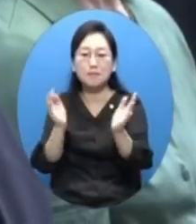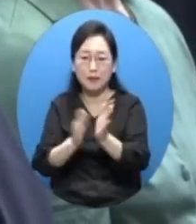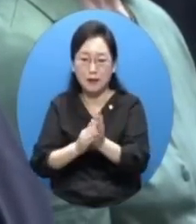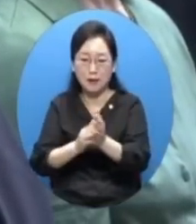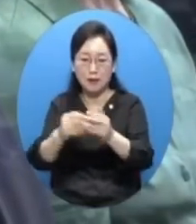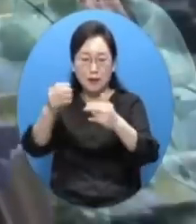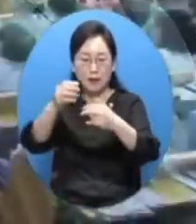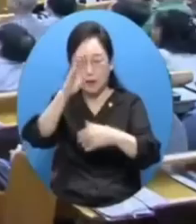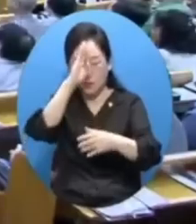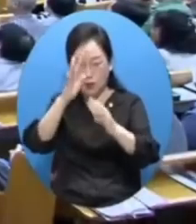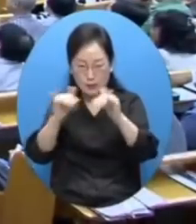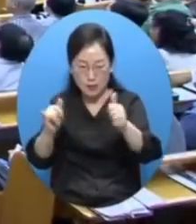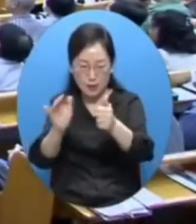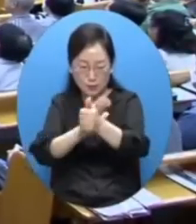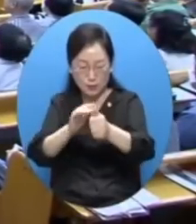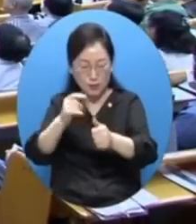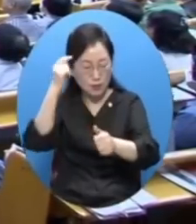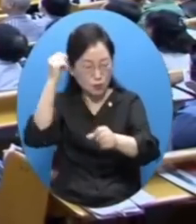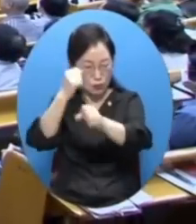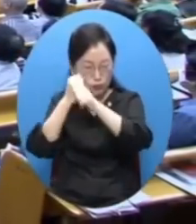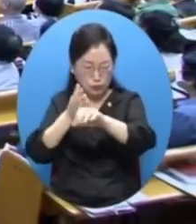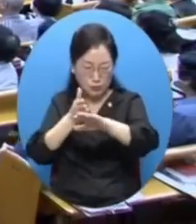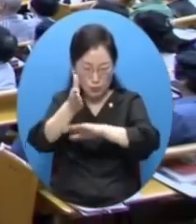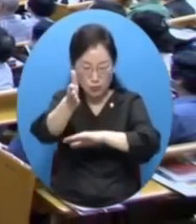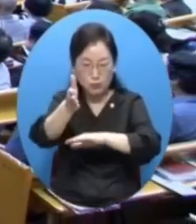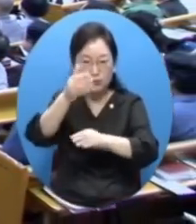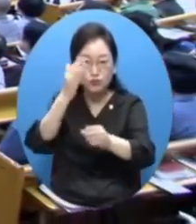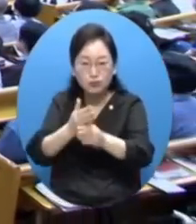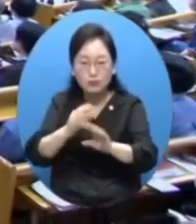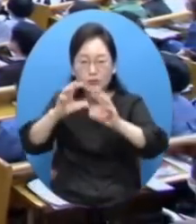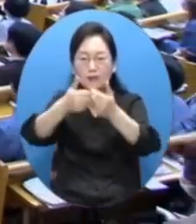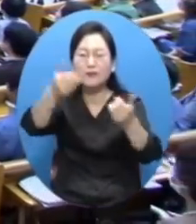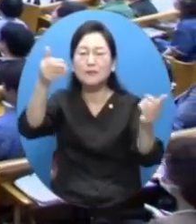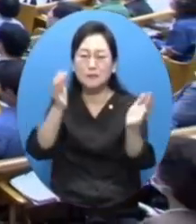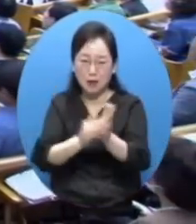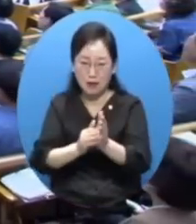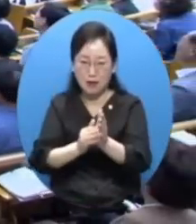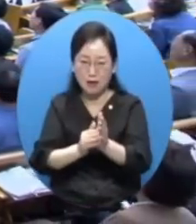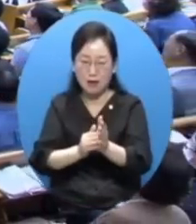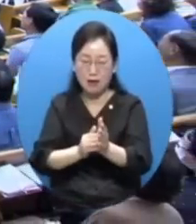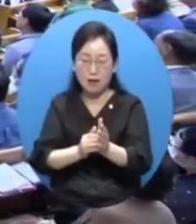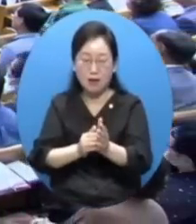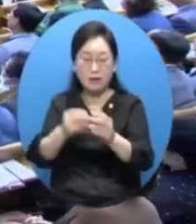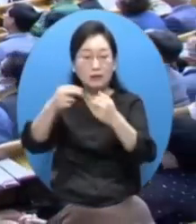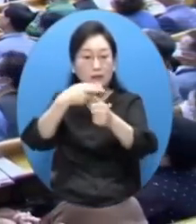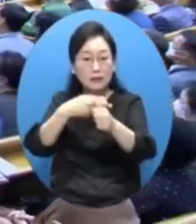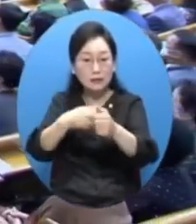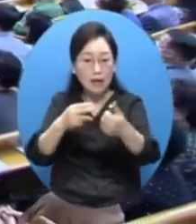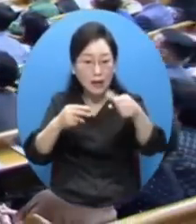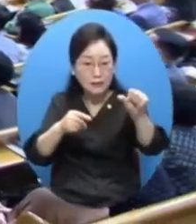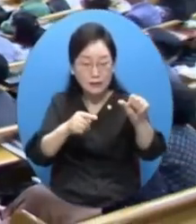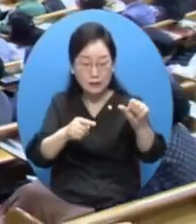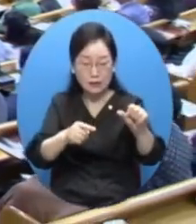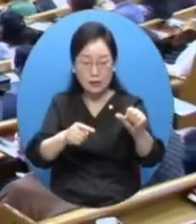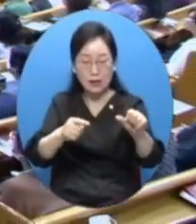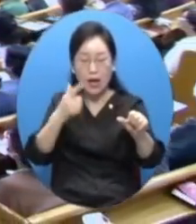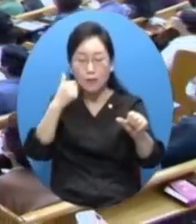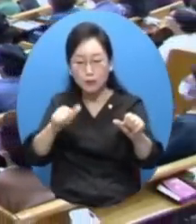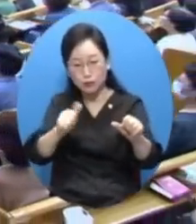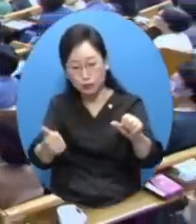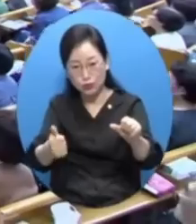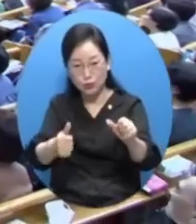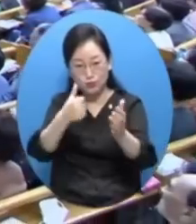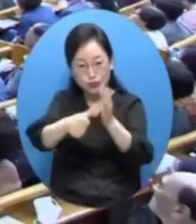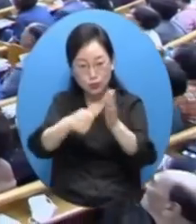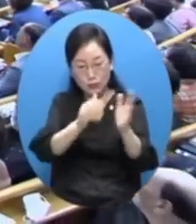보는 일과 연구에만 전념하다가 생활 떠나셨는데 아들 주현영 씨가 유품을 정리하다 보니까 연구실